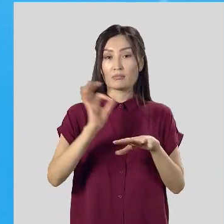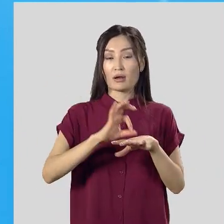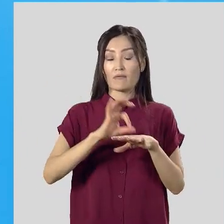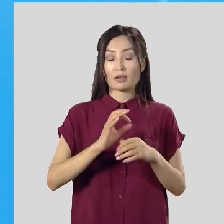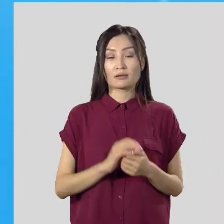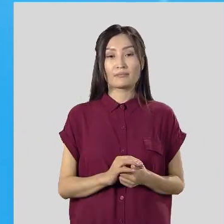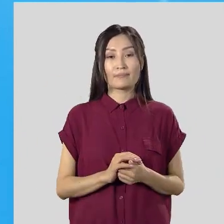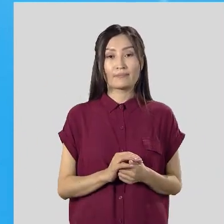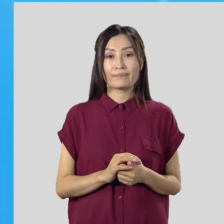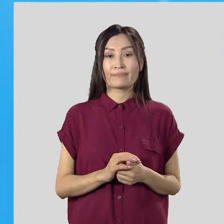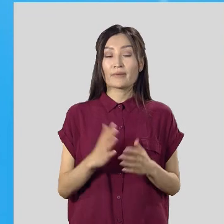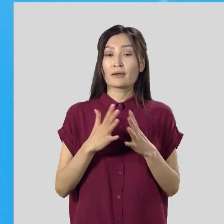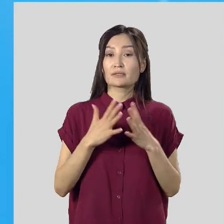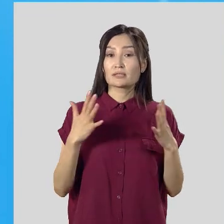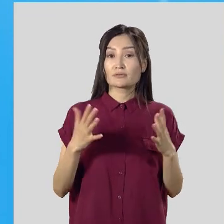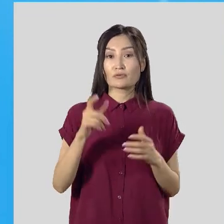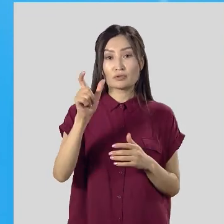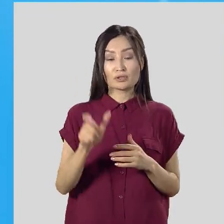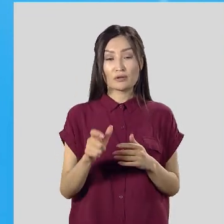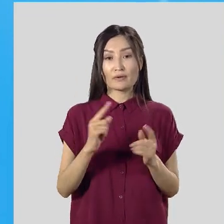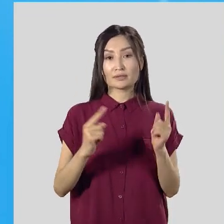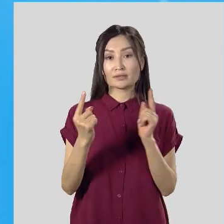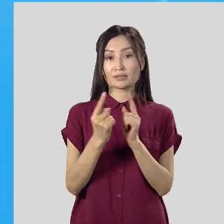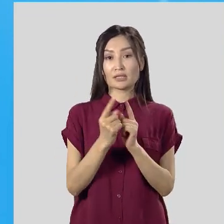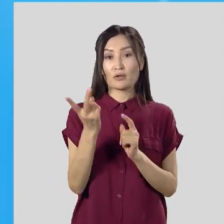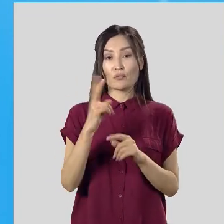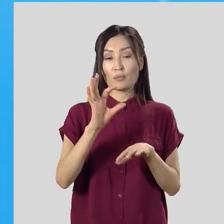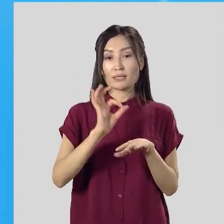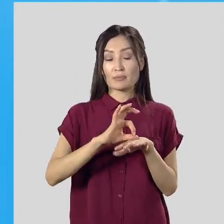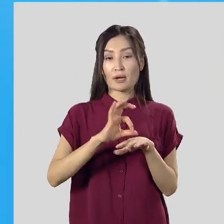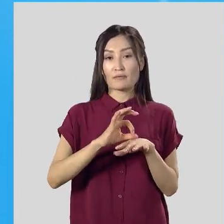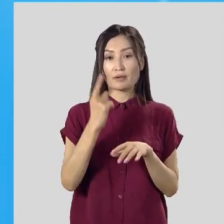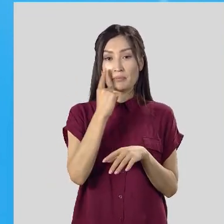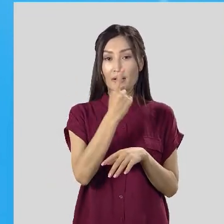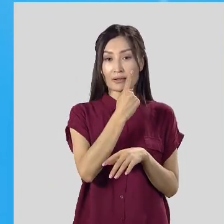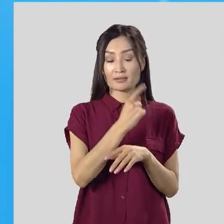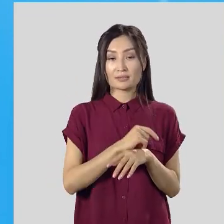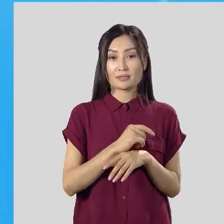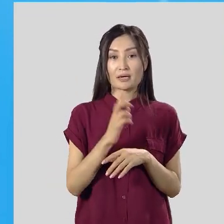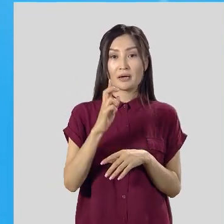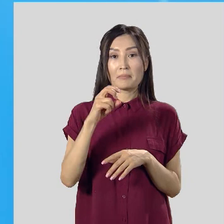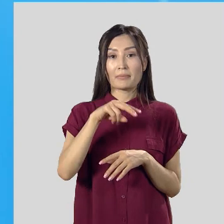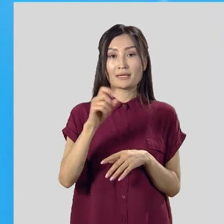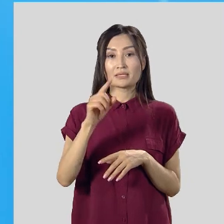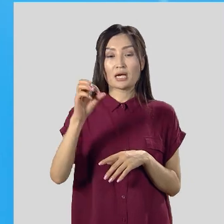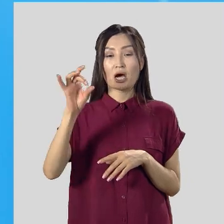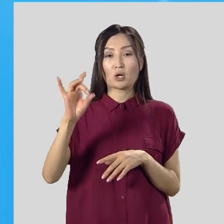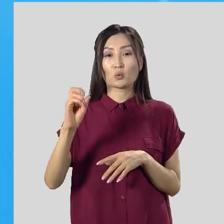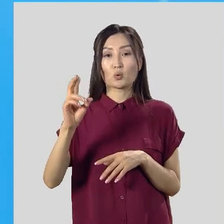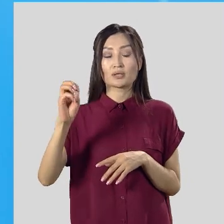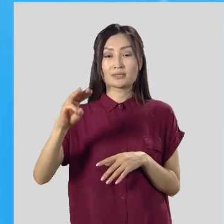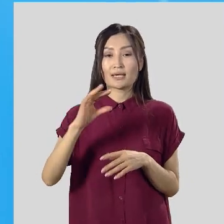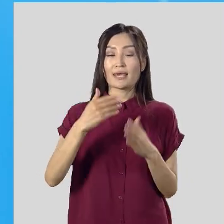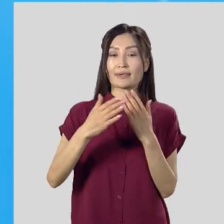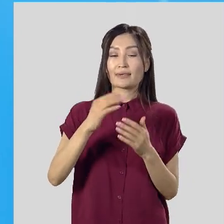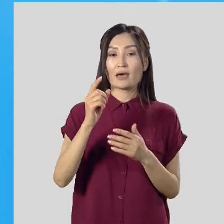заболеваний. Чаще всего человек сталкивается с двумя заболеваниями глаз – близорукостью и